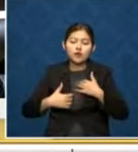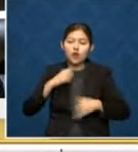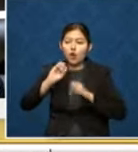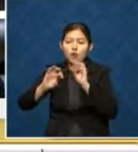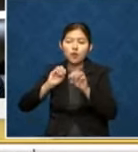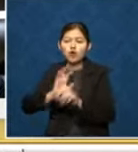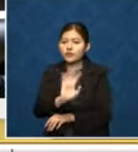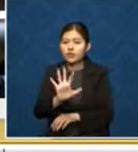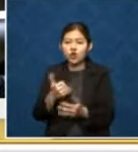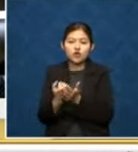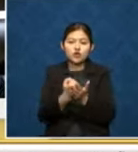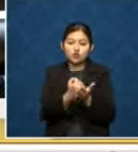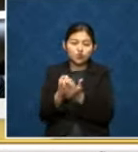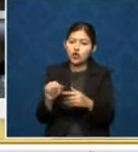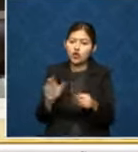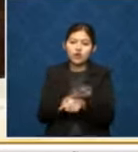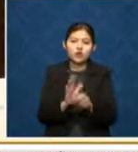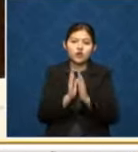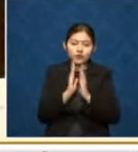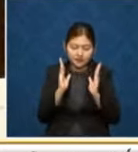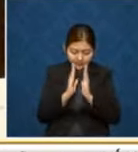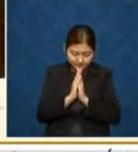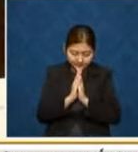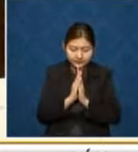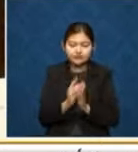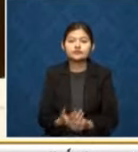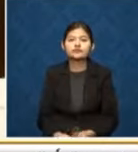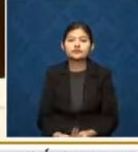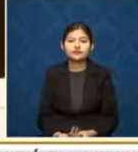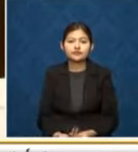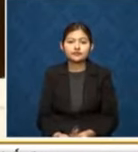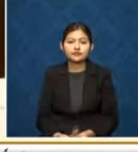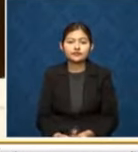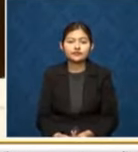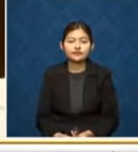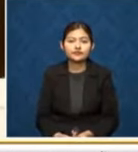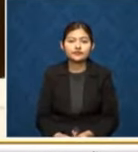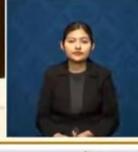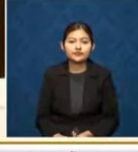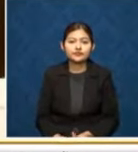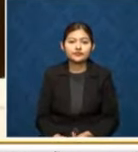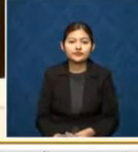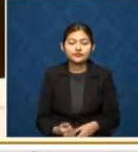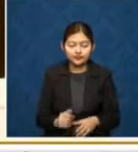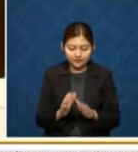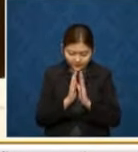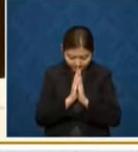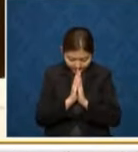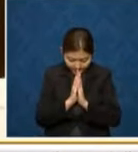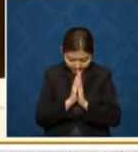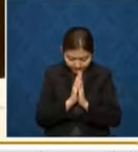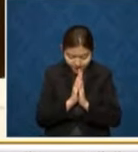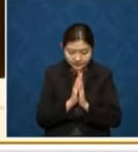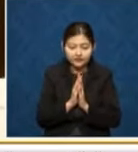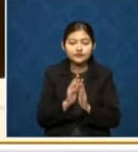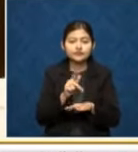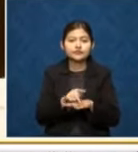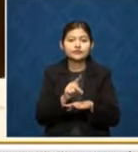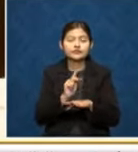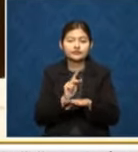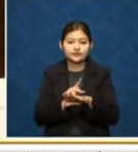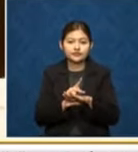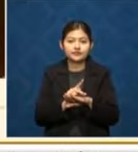ธานครับ ขอบคุณครับเชิญท่านนิยมวิวัฒนาดิษฐกุลครับ ครับเรียนท่านประธานสภ